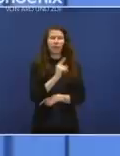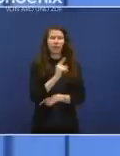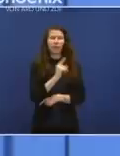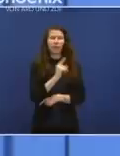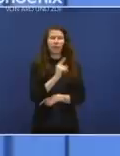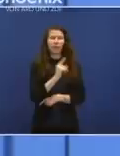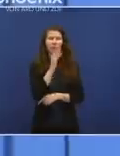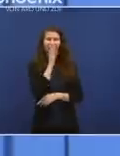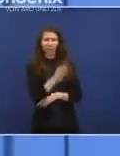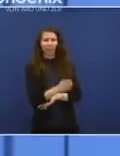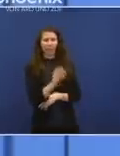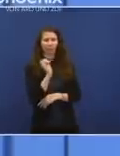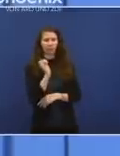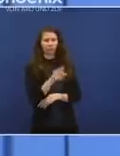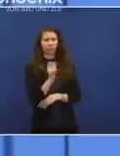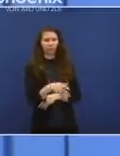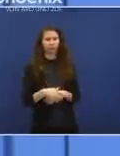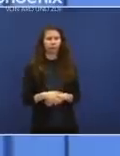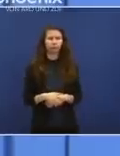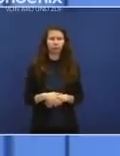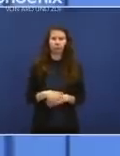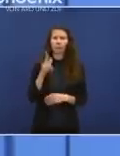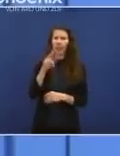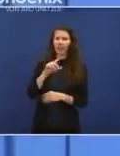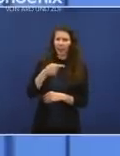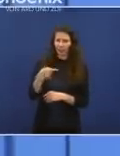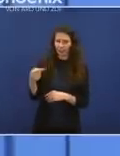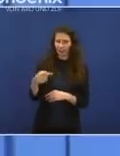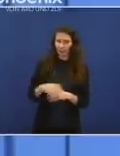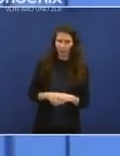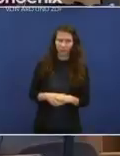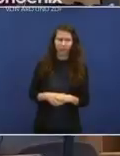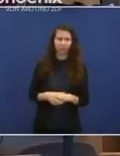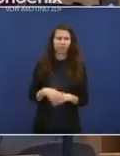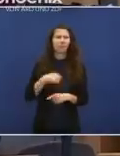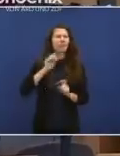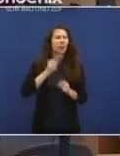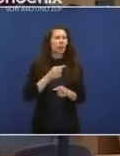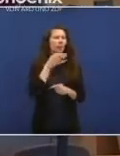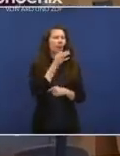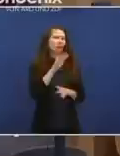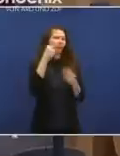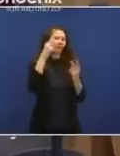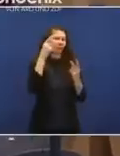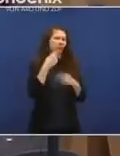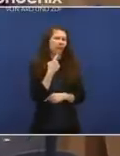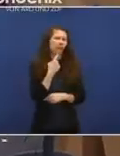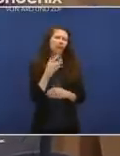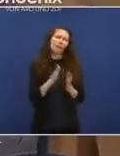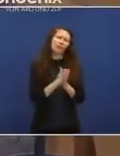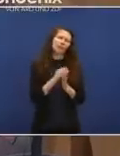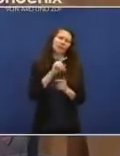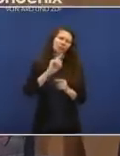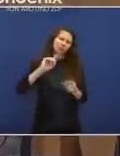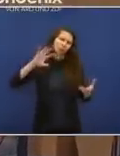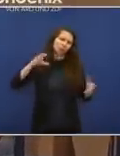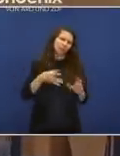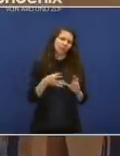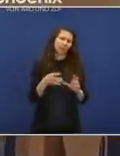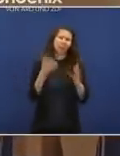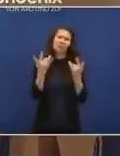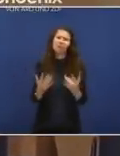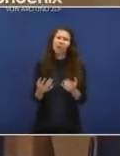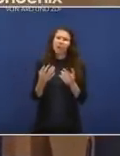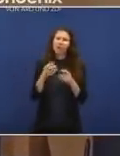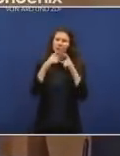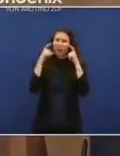besser geht. Herr Gavrilis. War nochmal eine Verständnisfrage. Können Sie nochmal zusammenfassen, um wie viele Masken handelt es